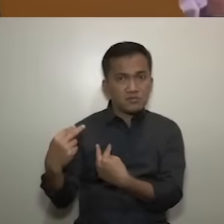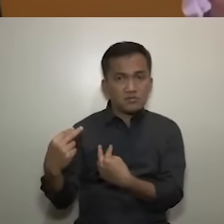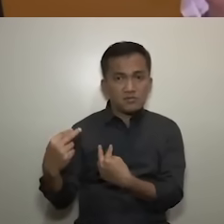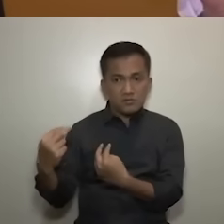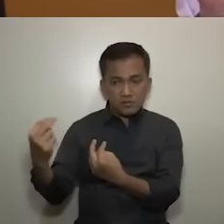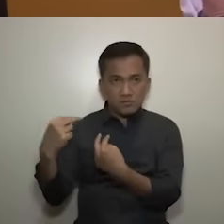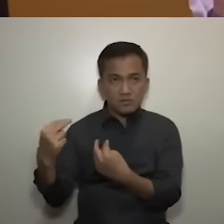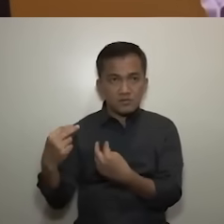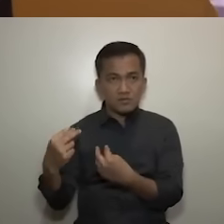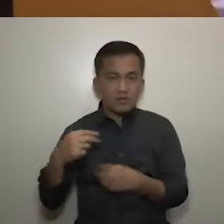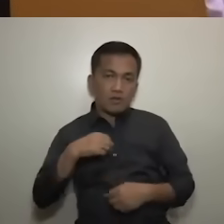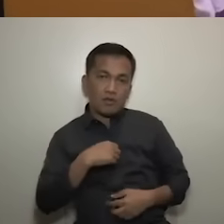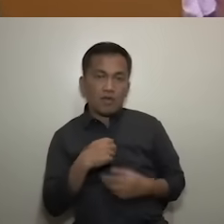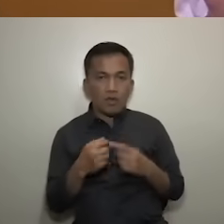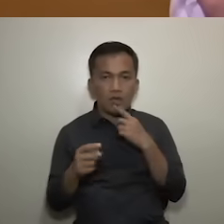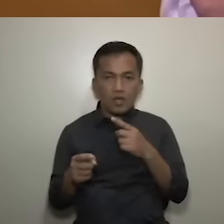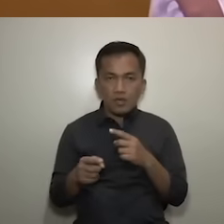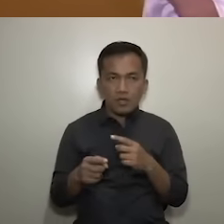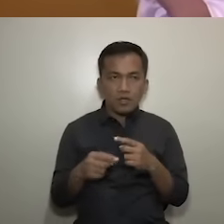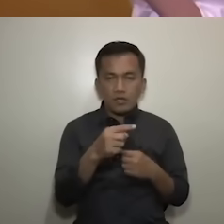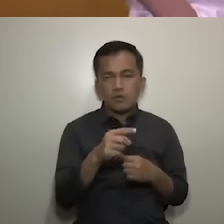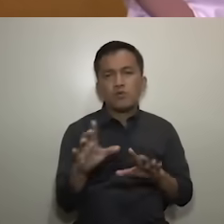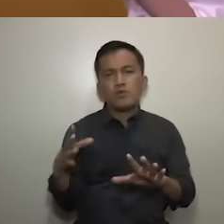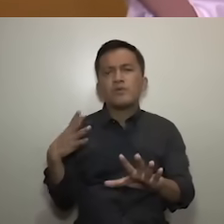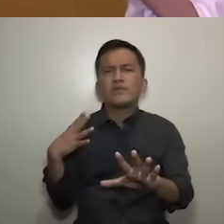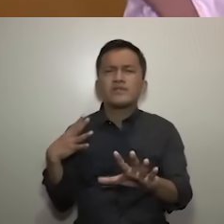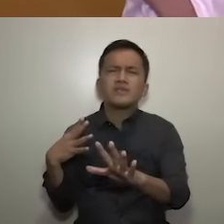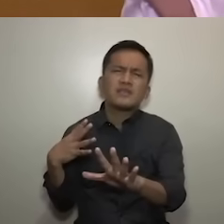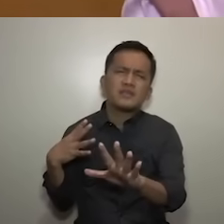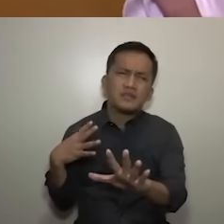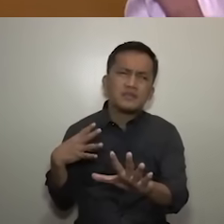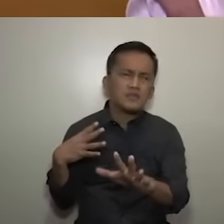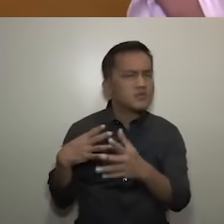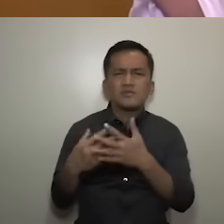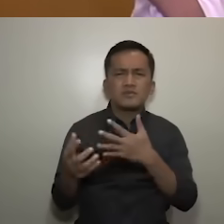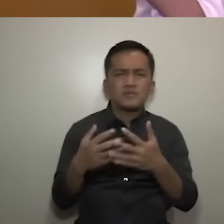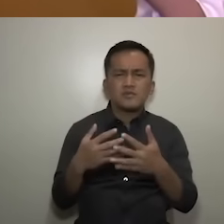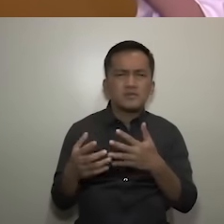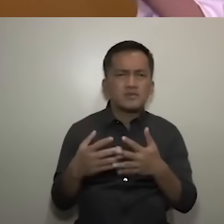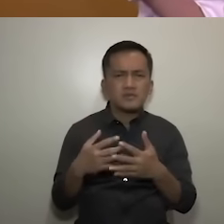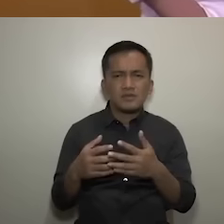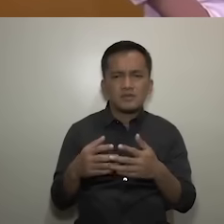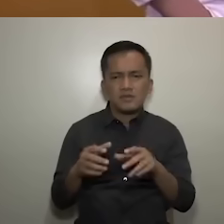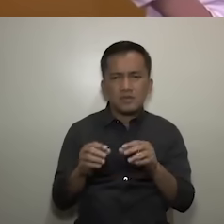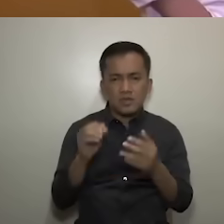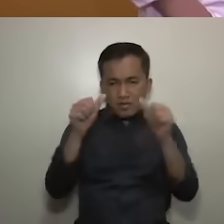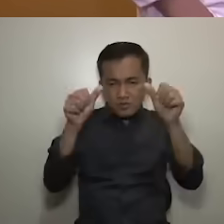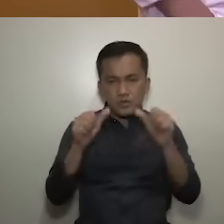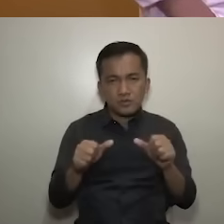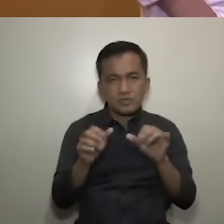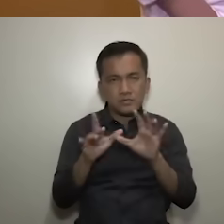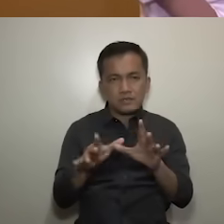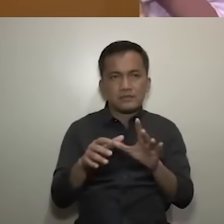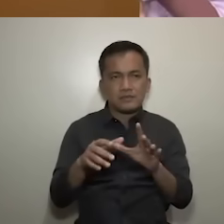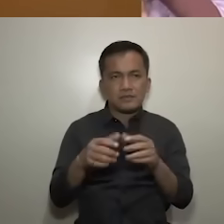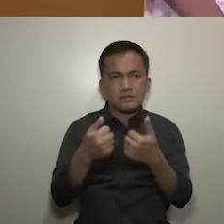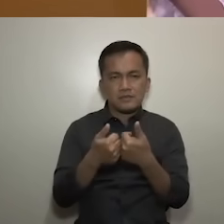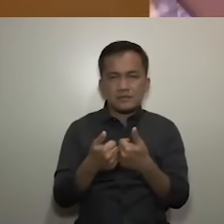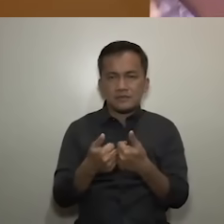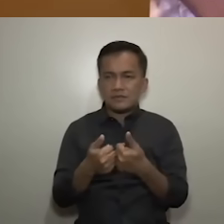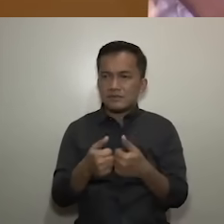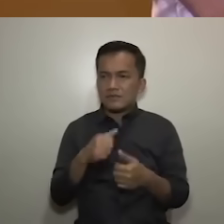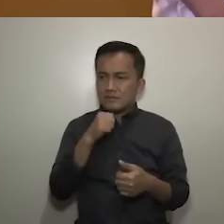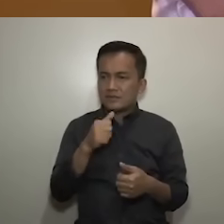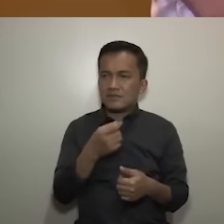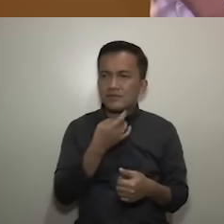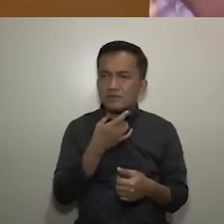pinapanood lang, sir, habang nagpapalang nagpo-posting ng mga sata na, sir? Pictorial lang, sir. It doesn't matter, nagpo-post ng kalandian si girlfriend. Hindi, hindi naman po